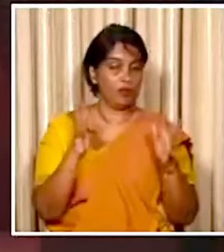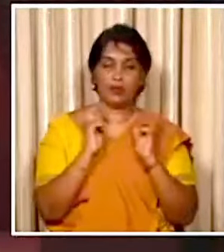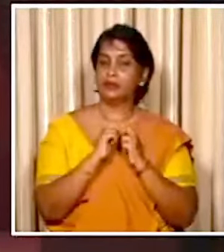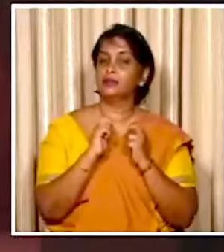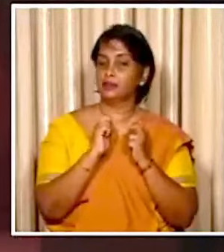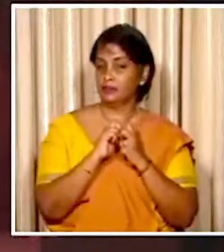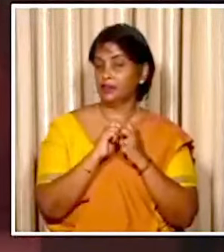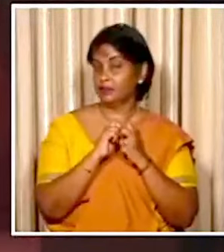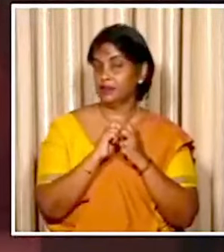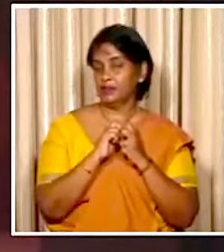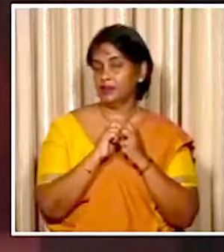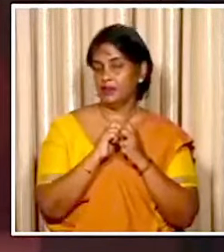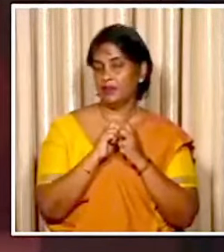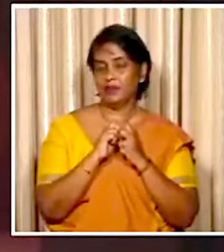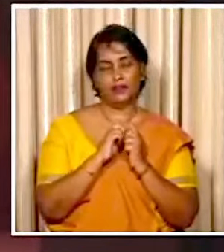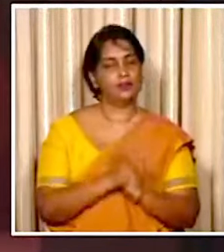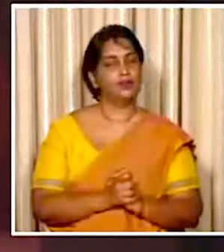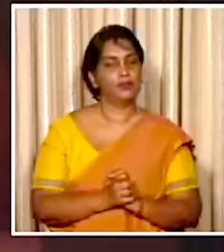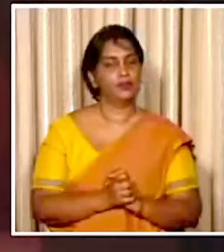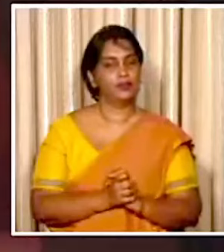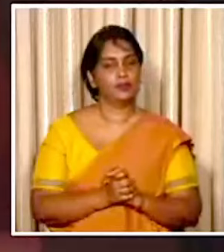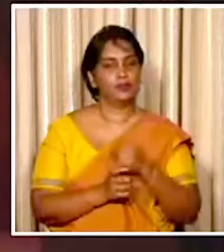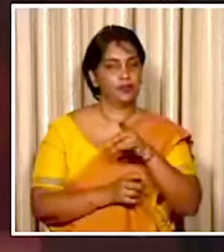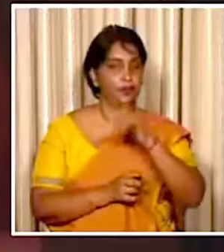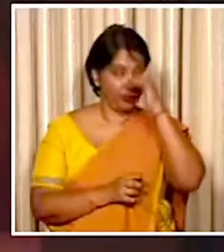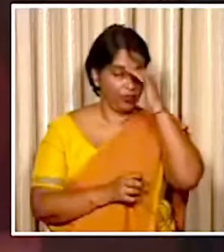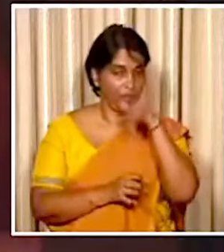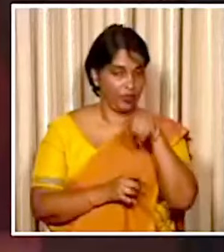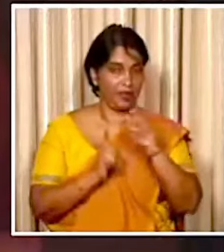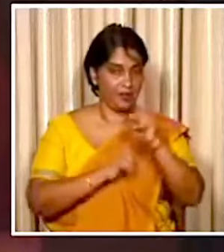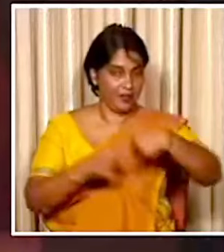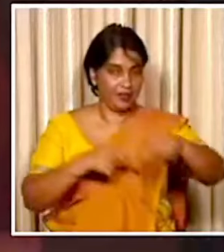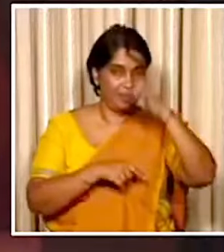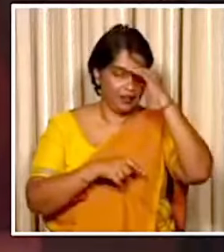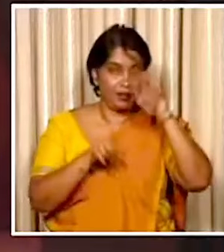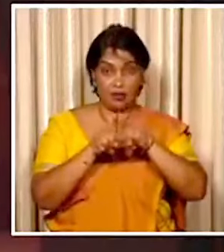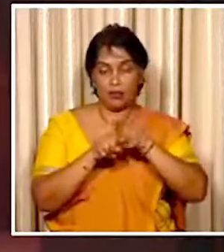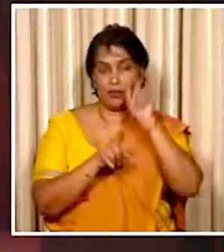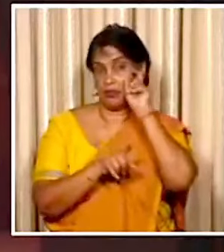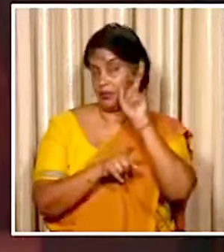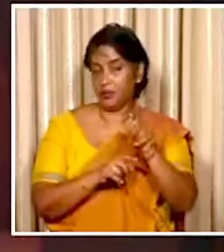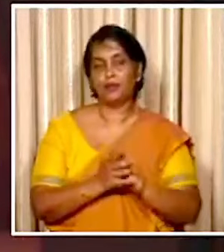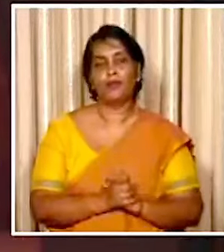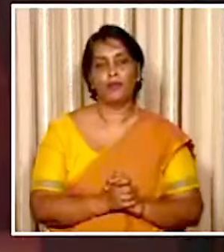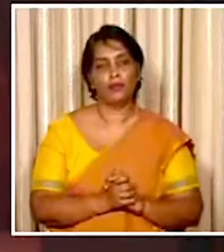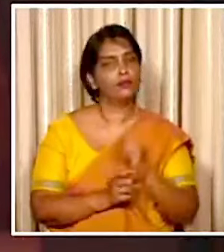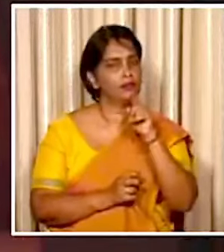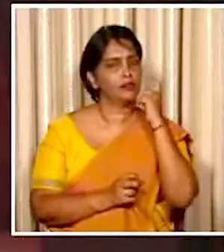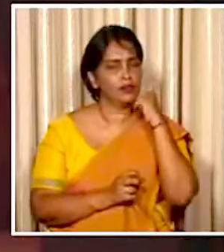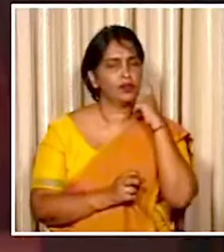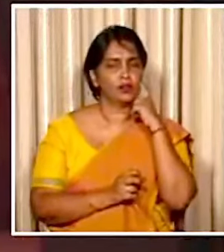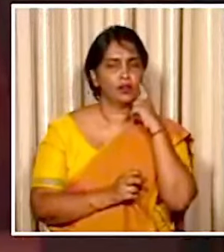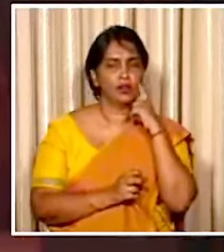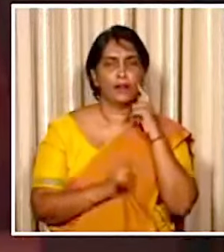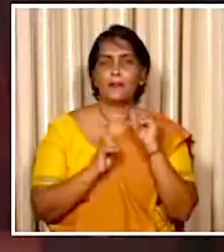ගරු අධ්‍යාපන ඇමතුමනි මේක ඔබතුමා සභානායකතුමා හැටියට මේක හොයලා බලන්න ඕන ඔබතුමා දන්නවා මහජන